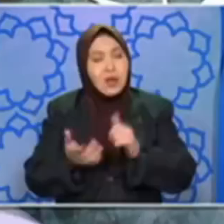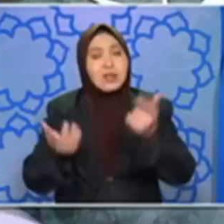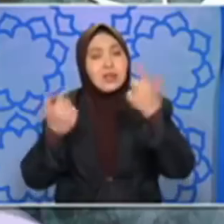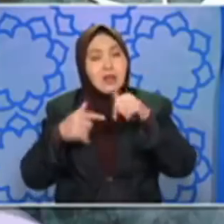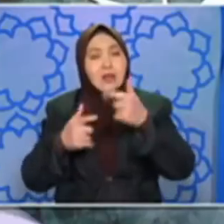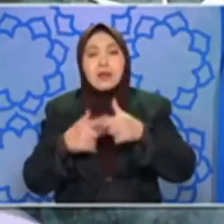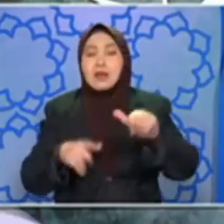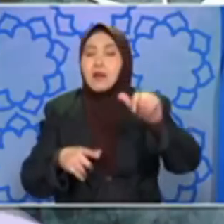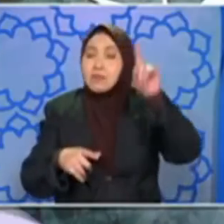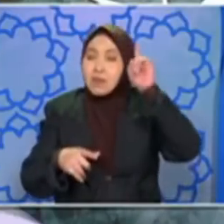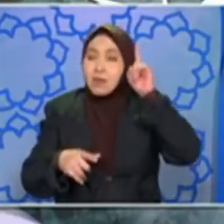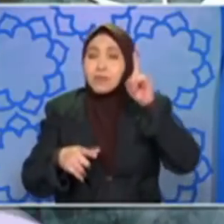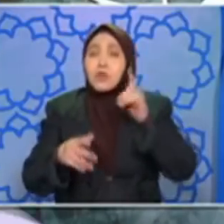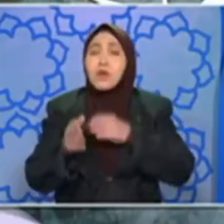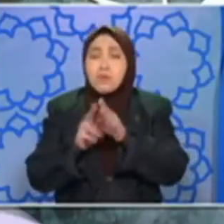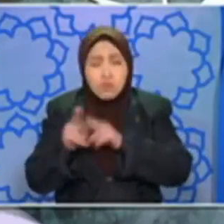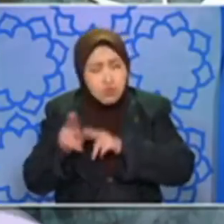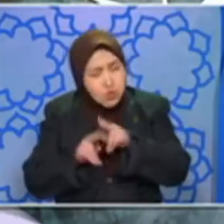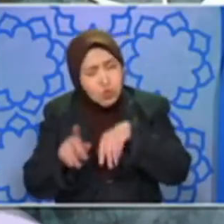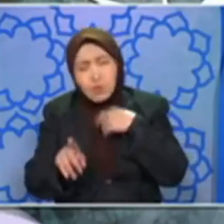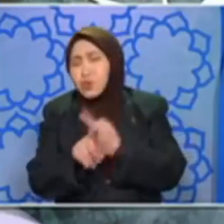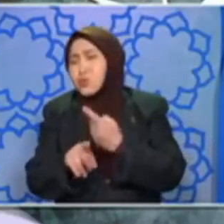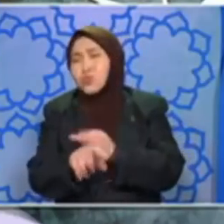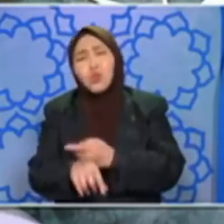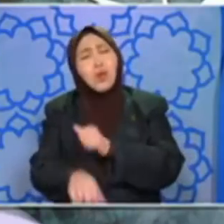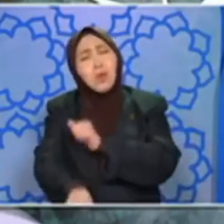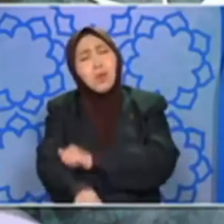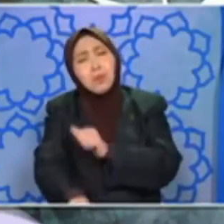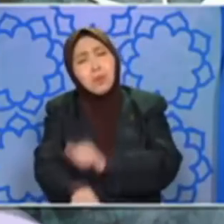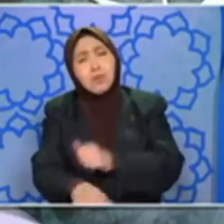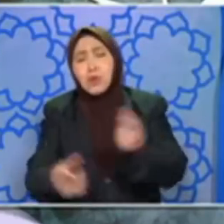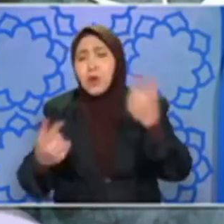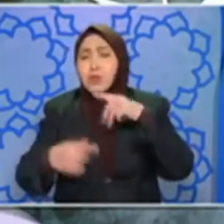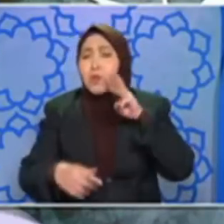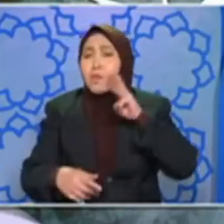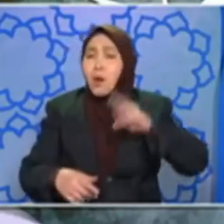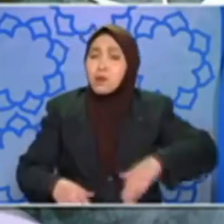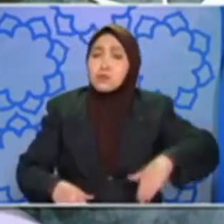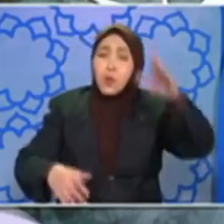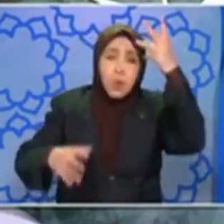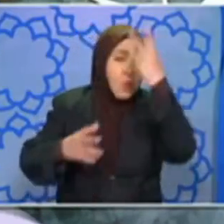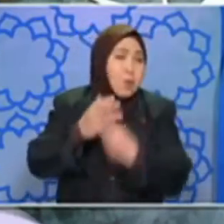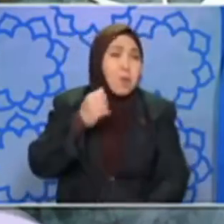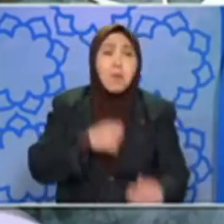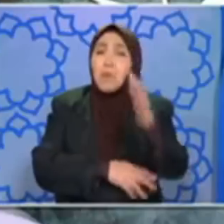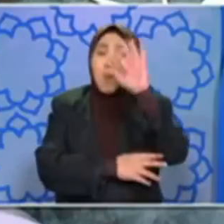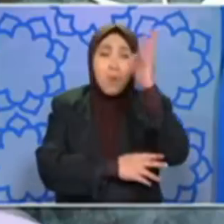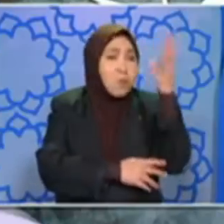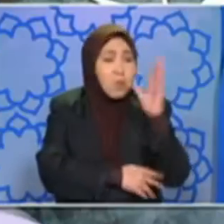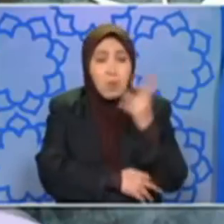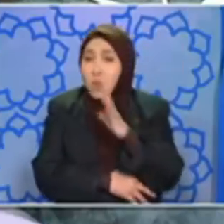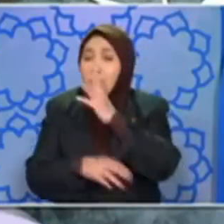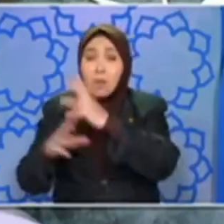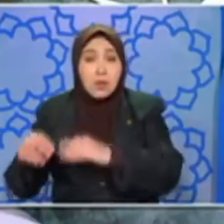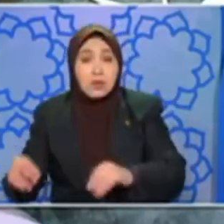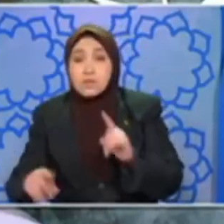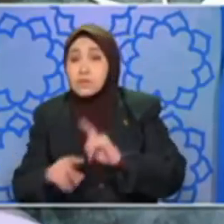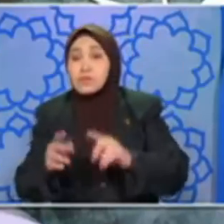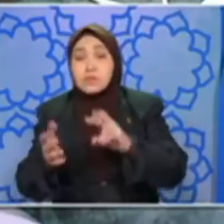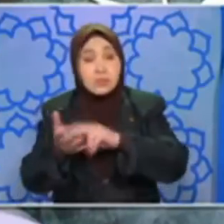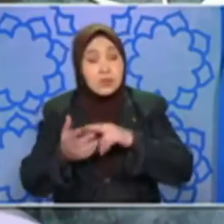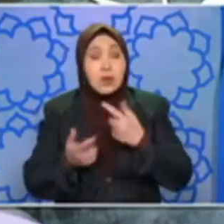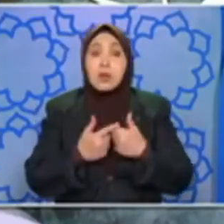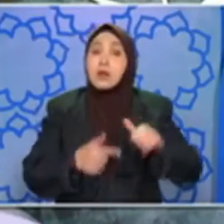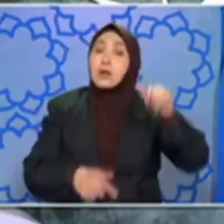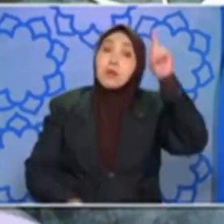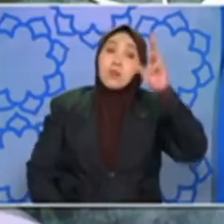Orang yang berusaha, nak cerita, ada yang berusaha. Sekali datang banjir, habis kebun-kebun tanaman-tanaman. Dah usaha dah. Nak beritahu apa? Rezeki tu daripada